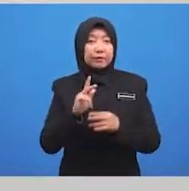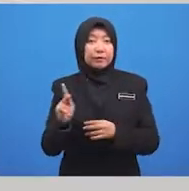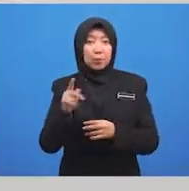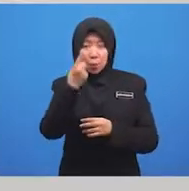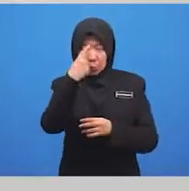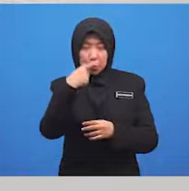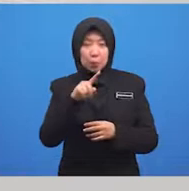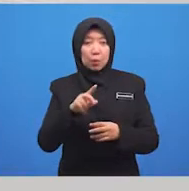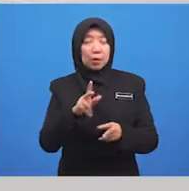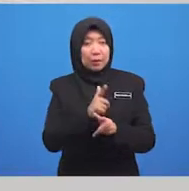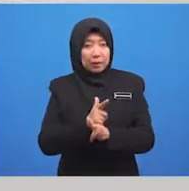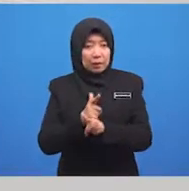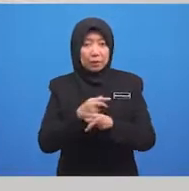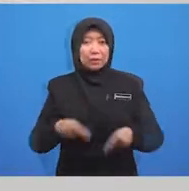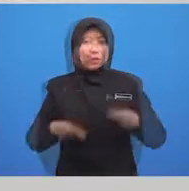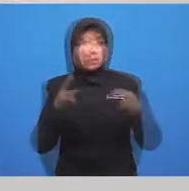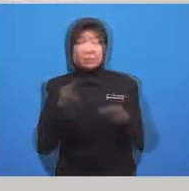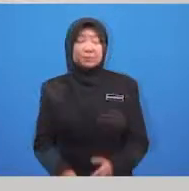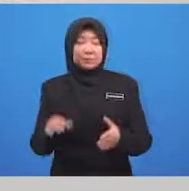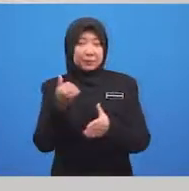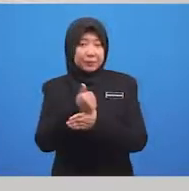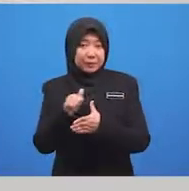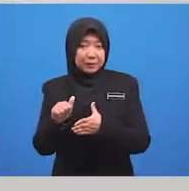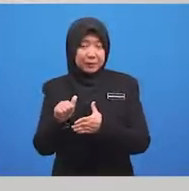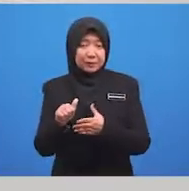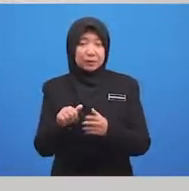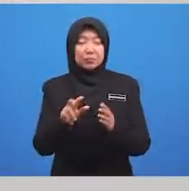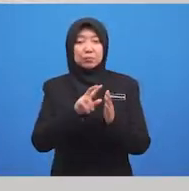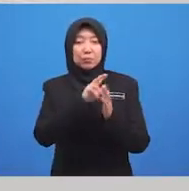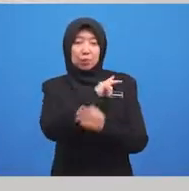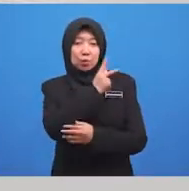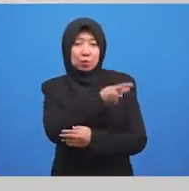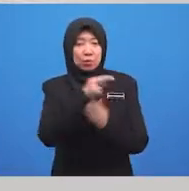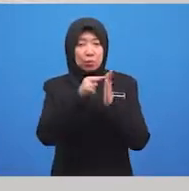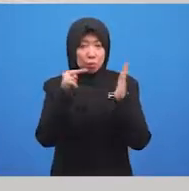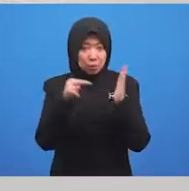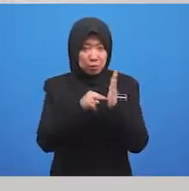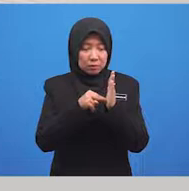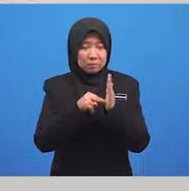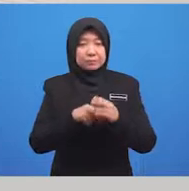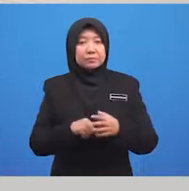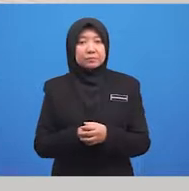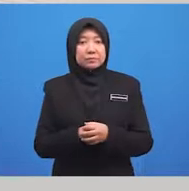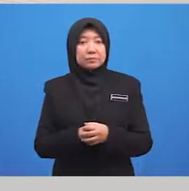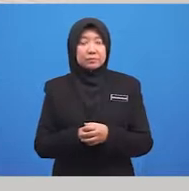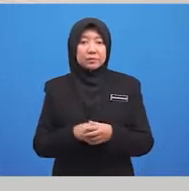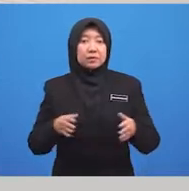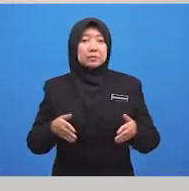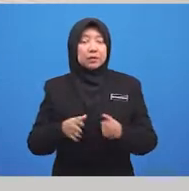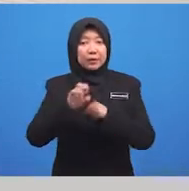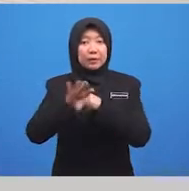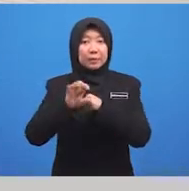melindungi hidupan liar. Antaranya ialah menguatkuasakan undang-undang, menjalankan